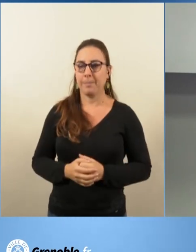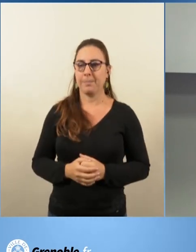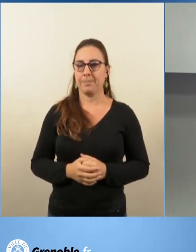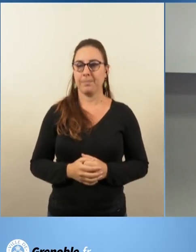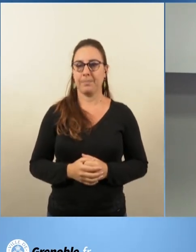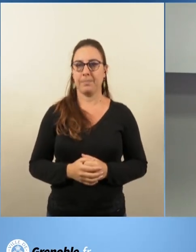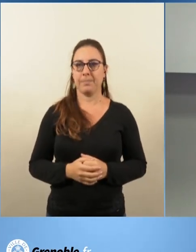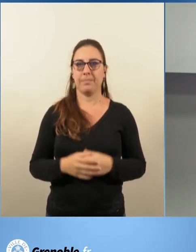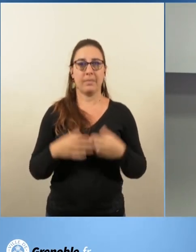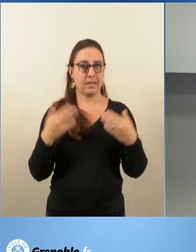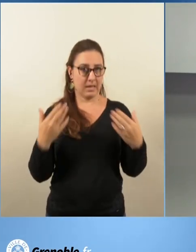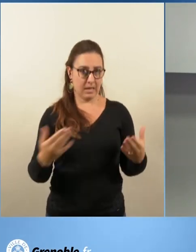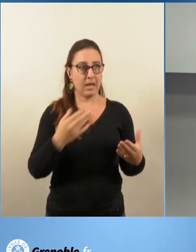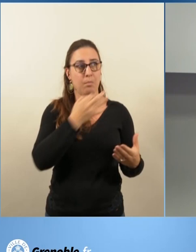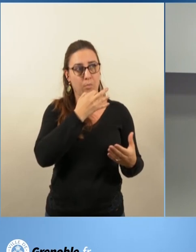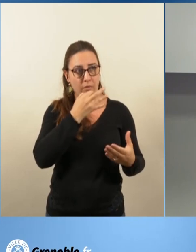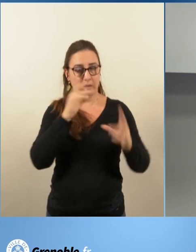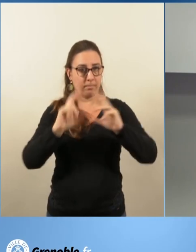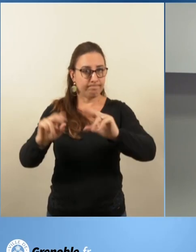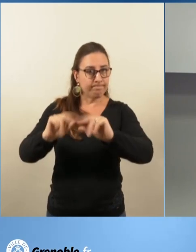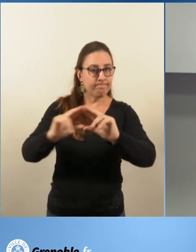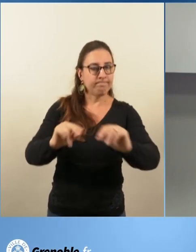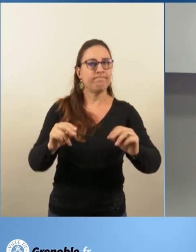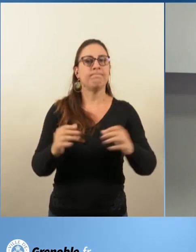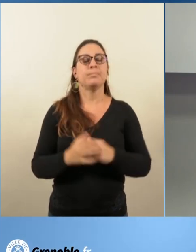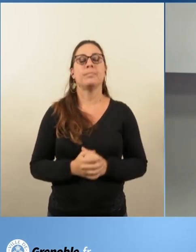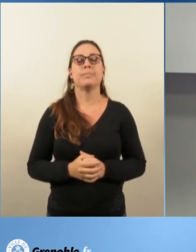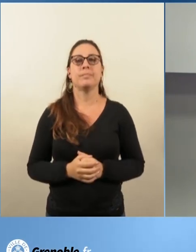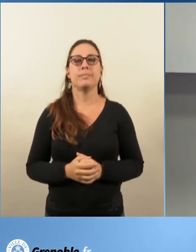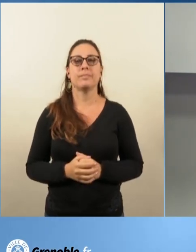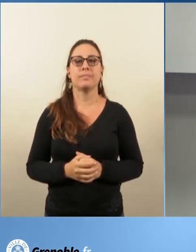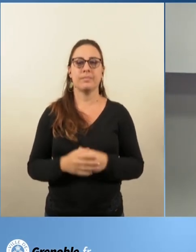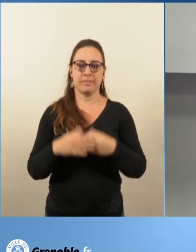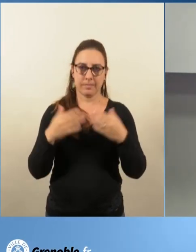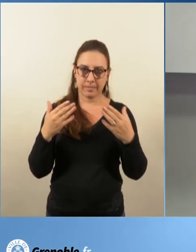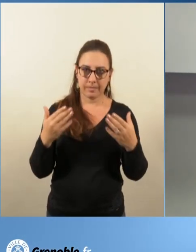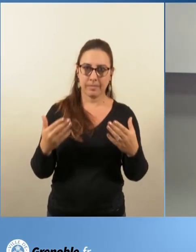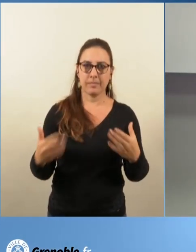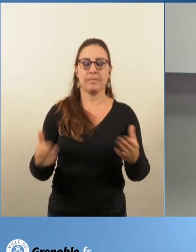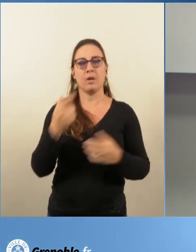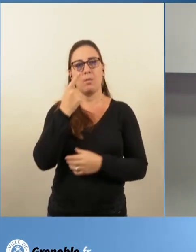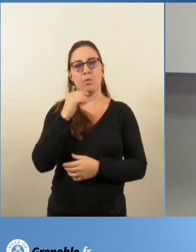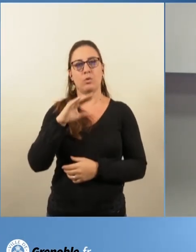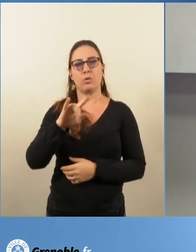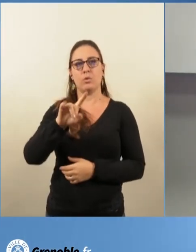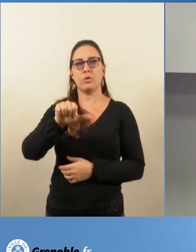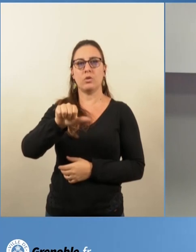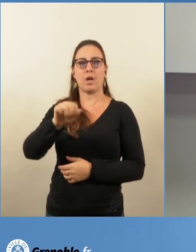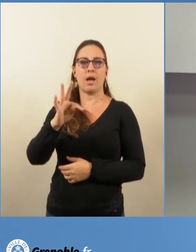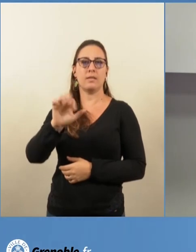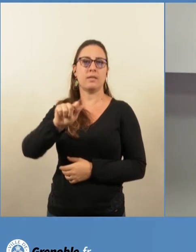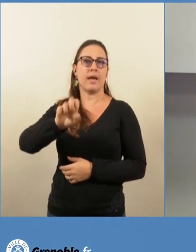de rappeler que sous le l'engagement de Thierry chastagnier le travail qui a été fait